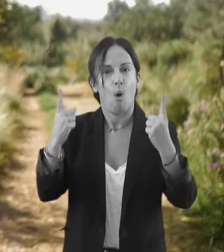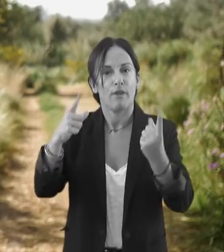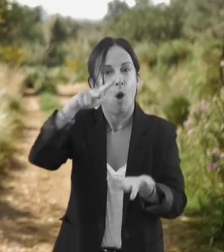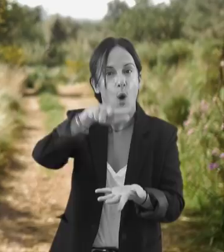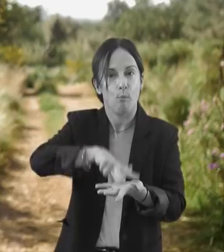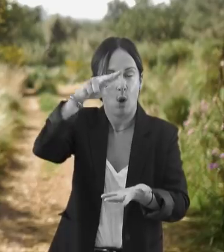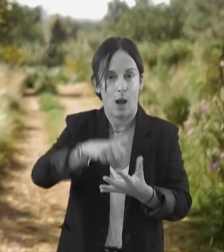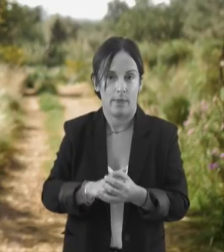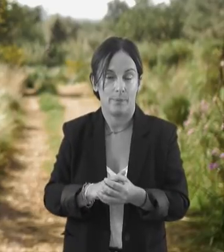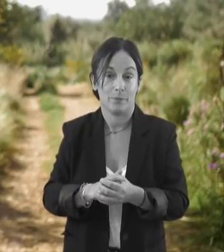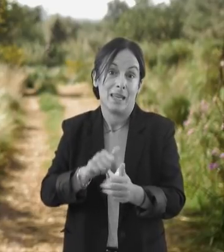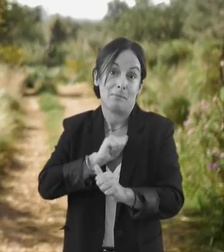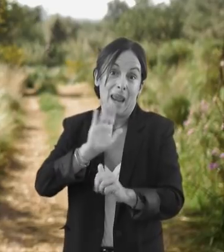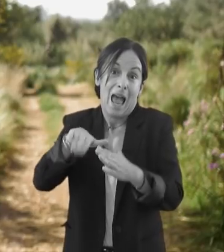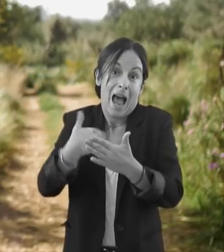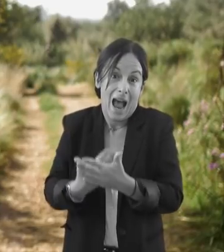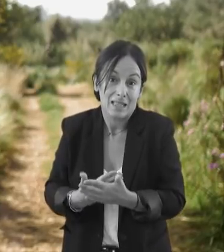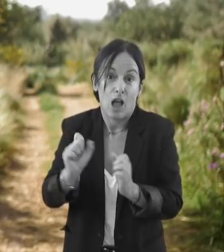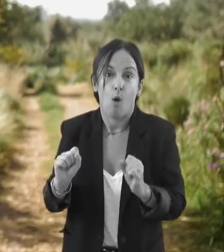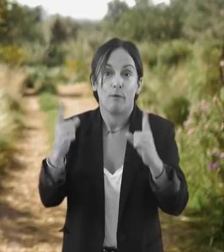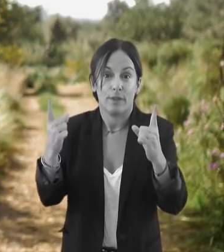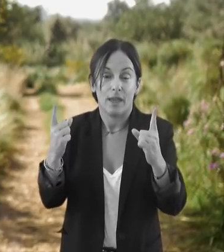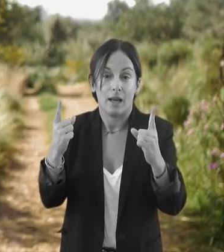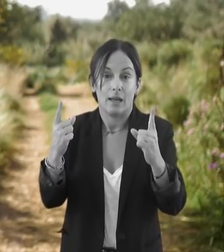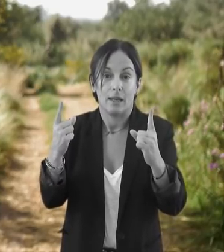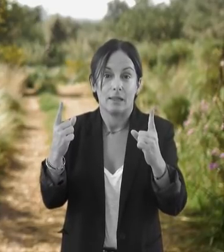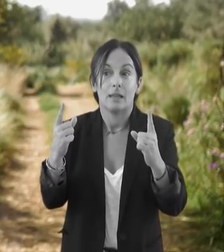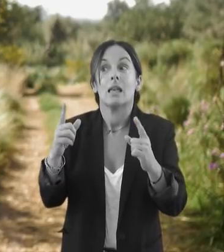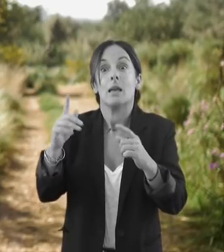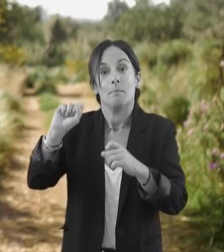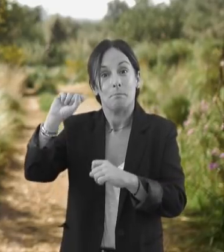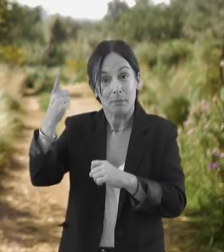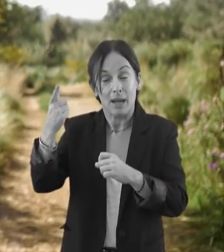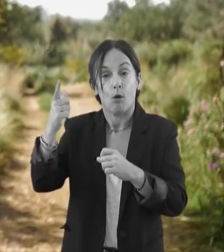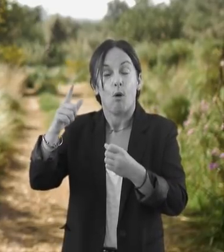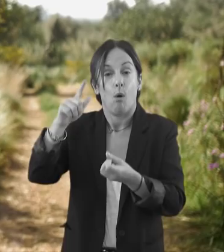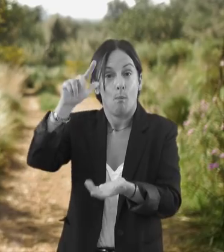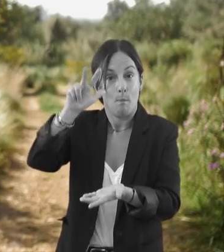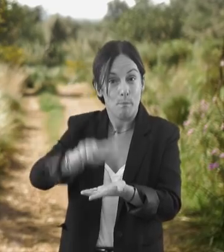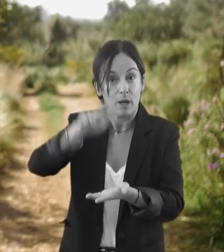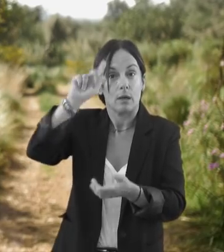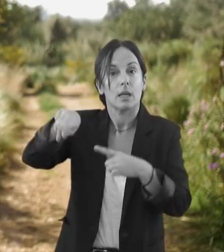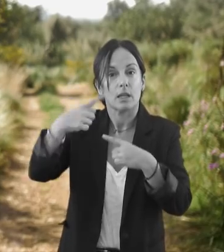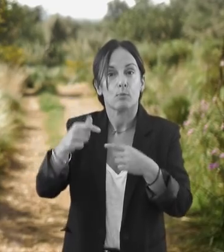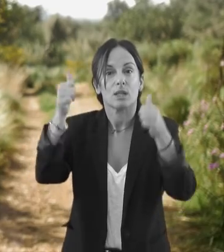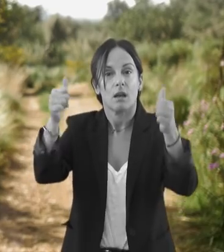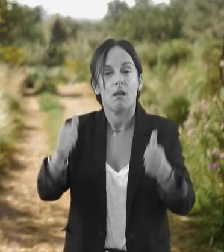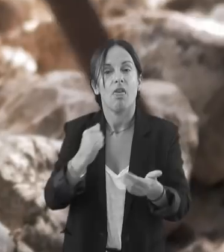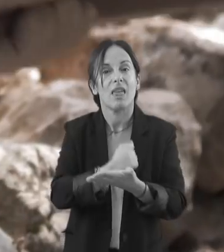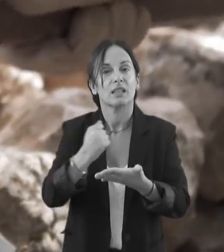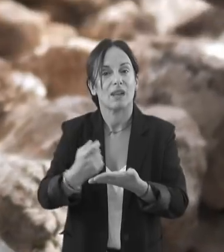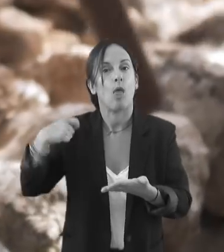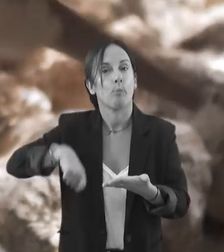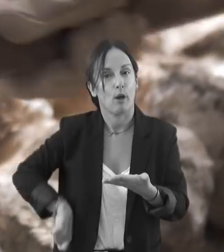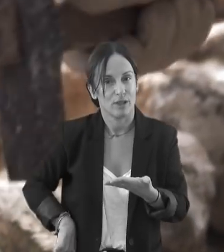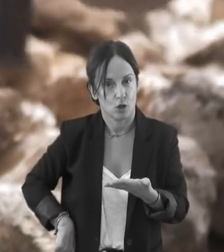marxa accions formatives, és necessària l'existència de lo que es coneix com qualificació professional de marger constructor de pedra en